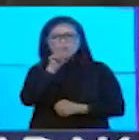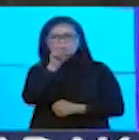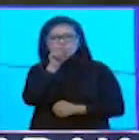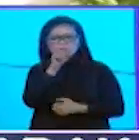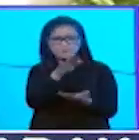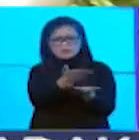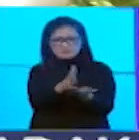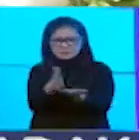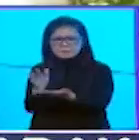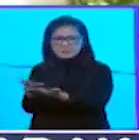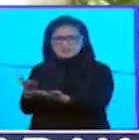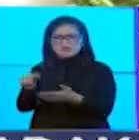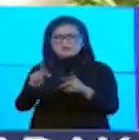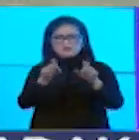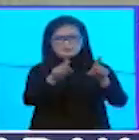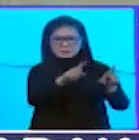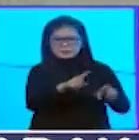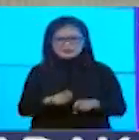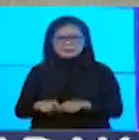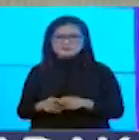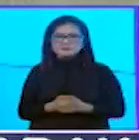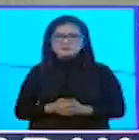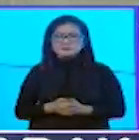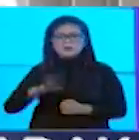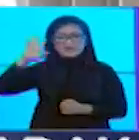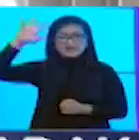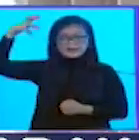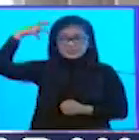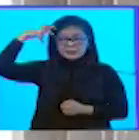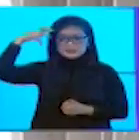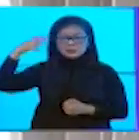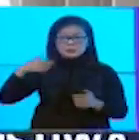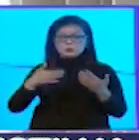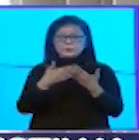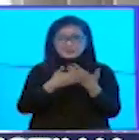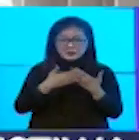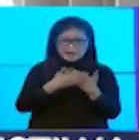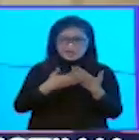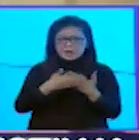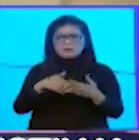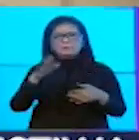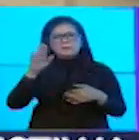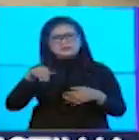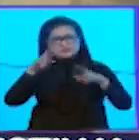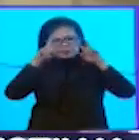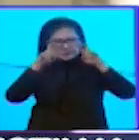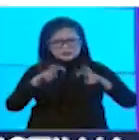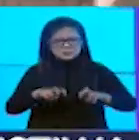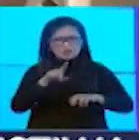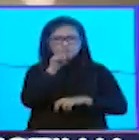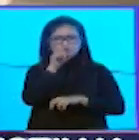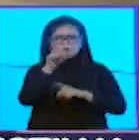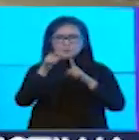Menanggapi adanya fenomena ini, Dinas Ketahanan Pangan dan Peternakan Jawa Barat tengah meneliti penyebab pasti ratusan burung pipit mati mendadak